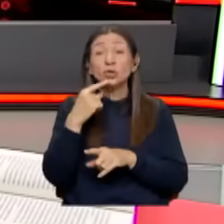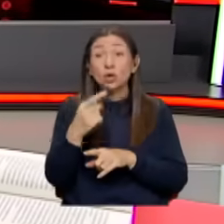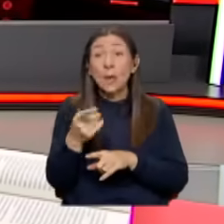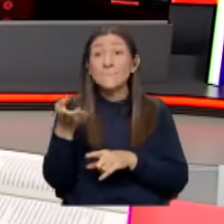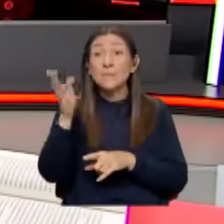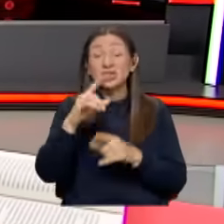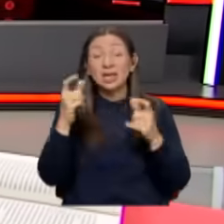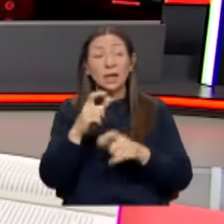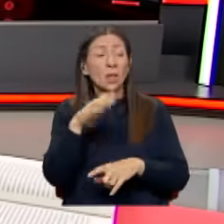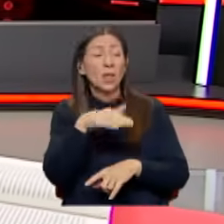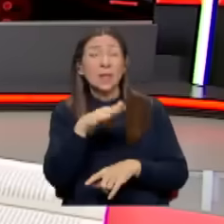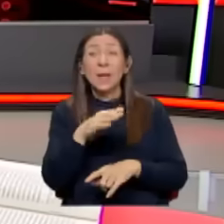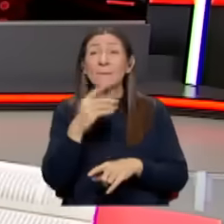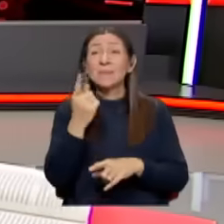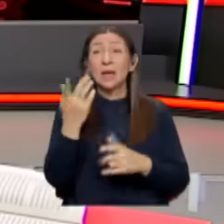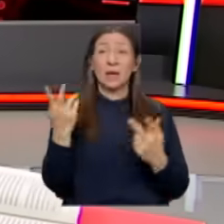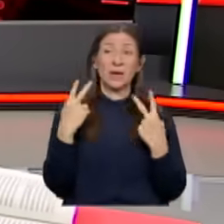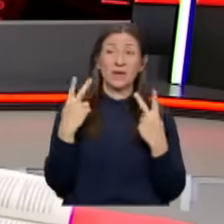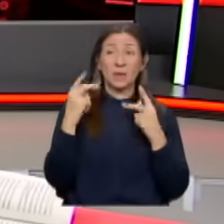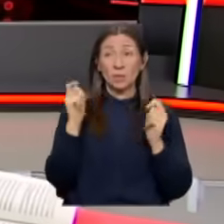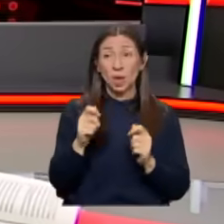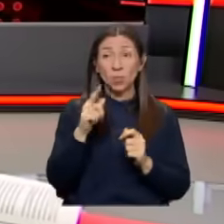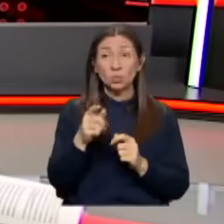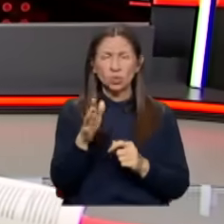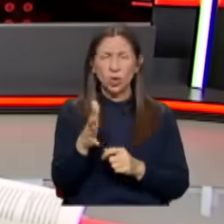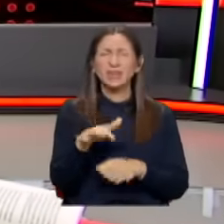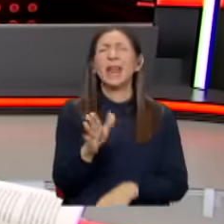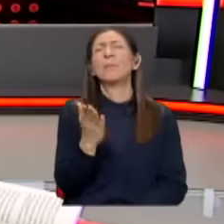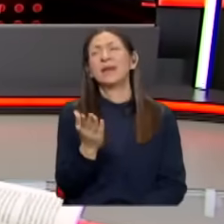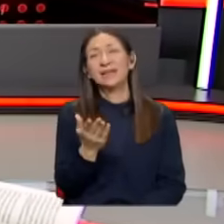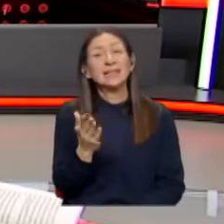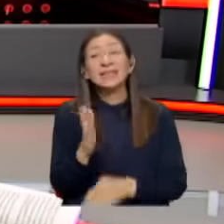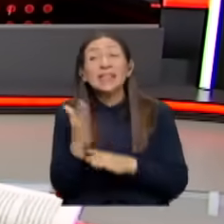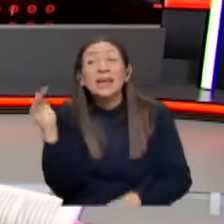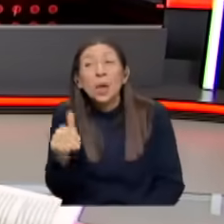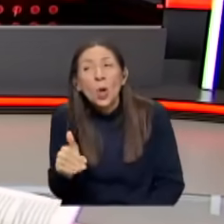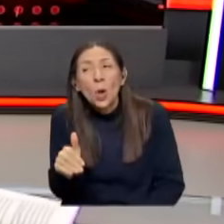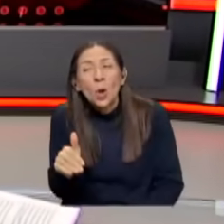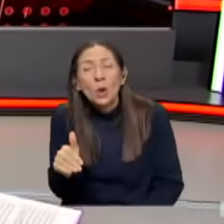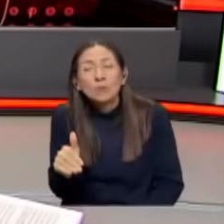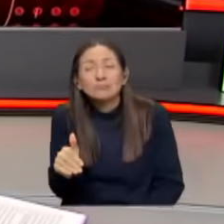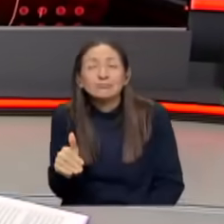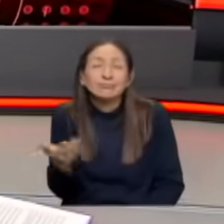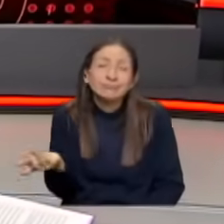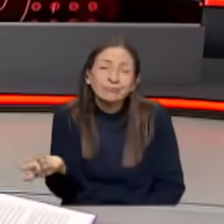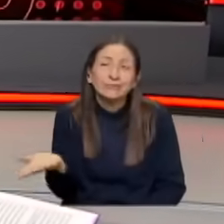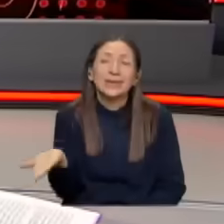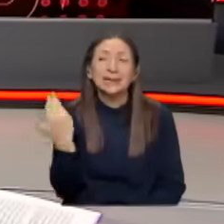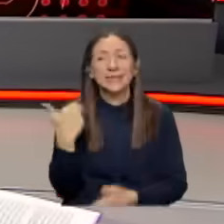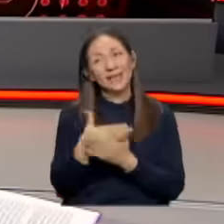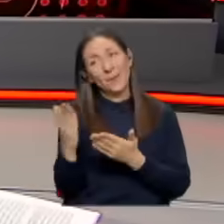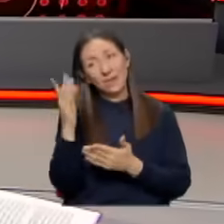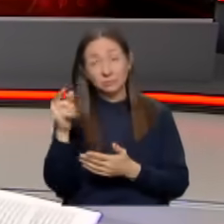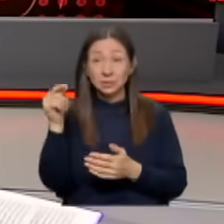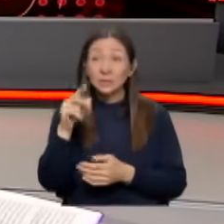söyleyip başkalarını küçük görüp bir de böbürleniyorlar. Bu dedi tuhaf değil mi? Peki niye geliyorlar? Efendim neyse, devam edelim.